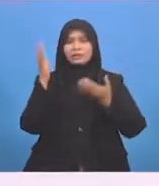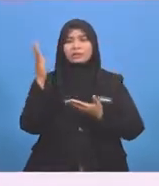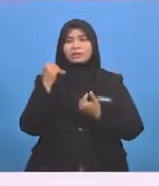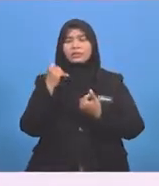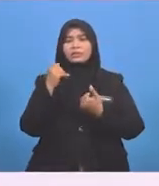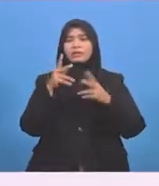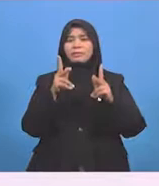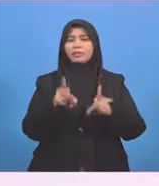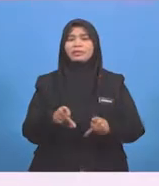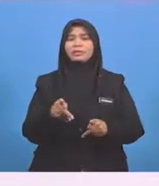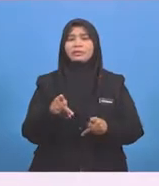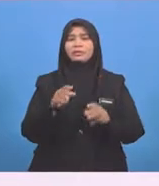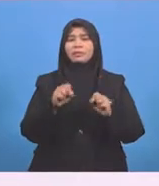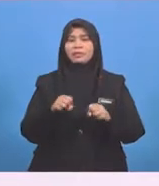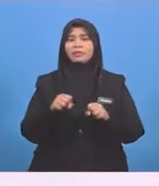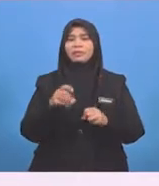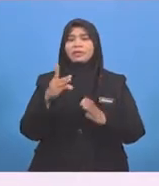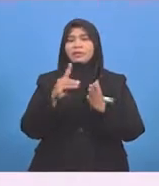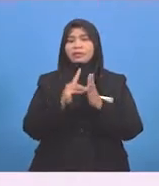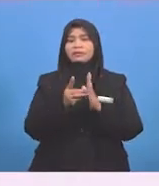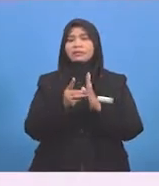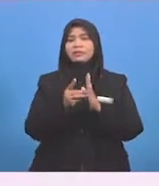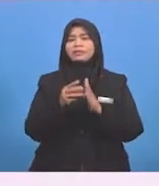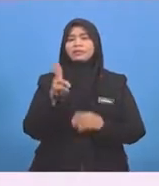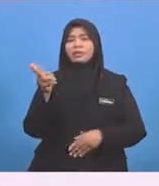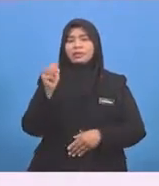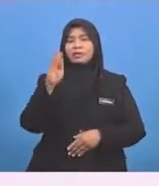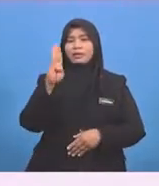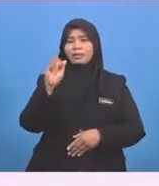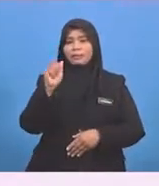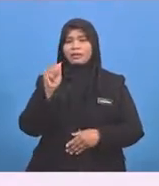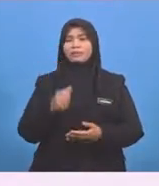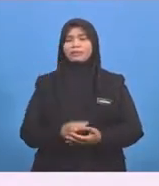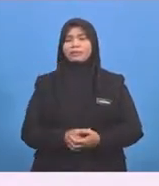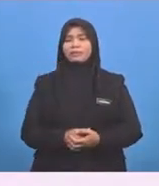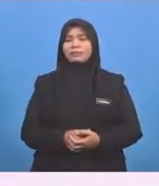pelajar boleh mendefinisikan haba pendam dan haba pendam tentu,